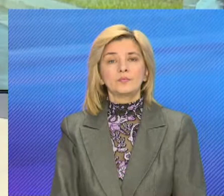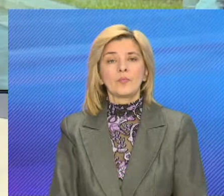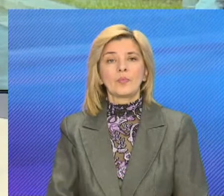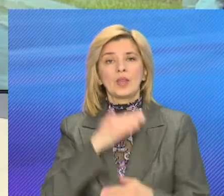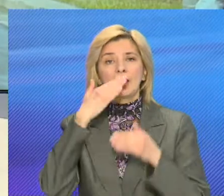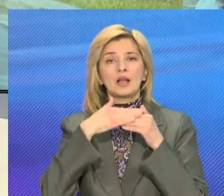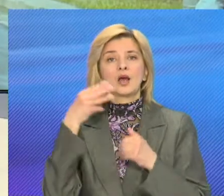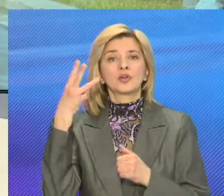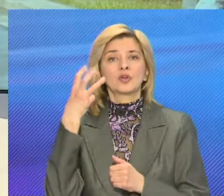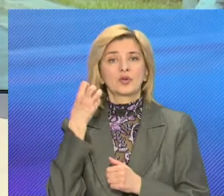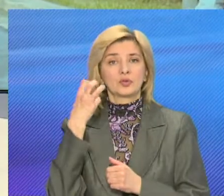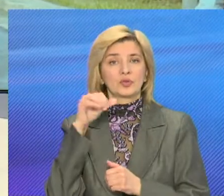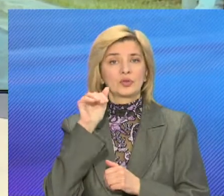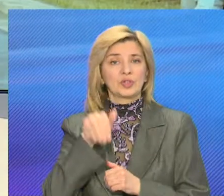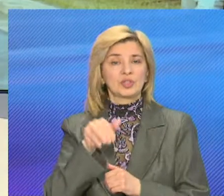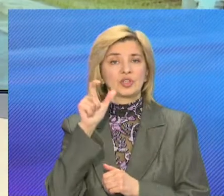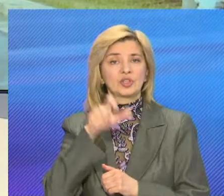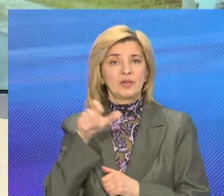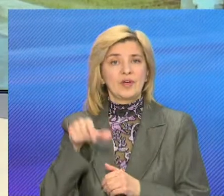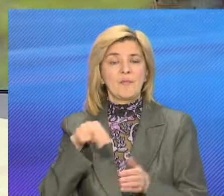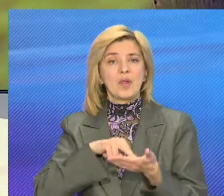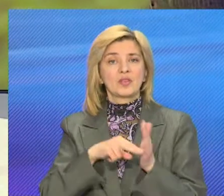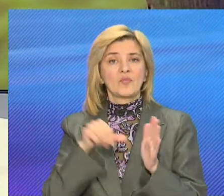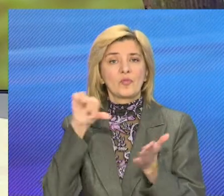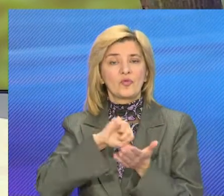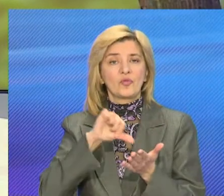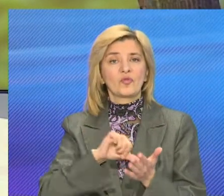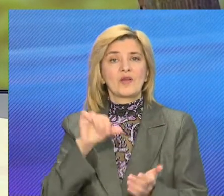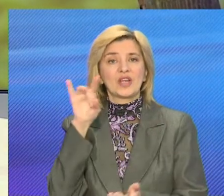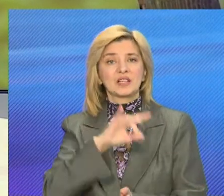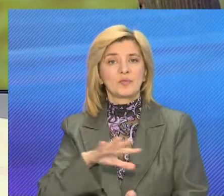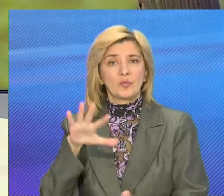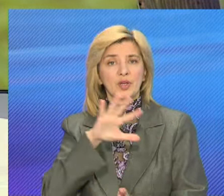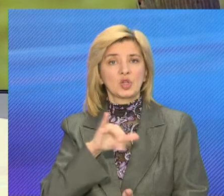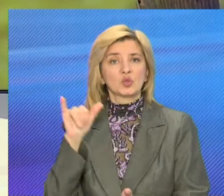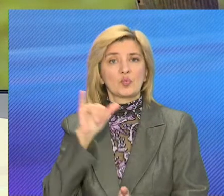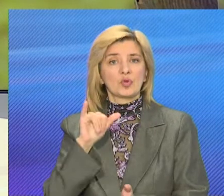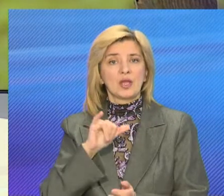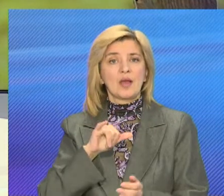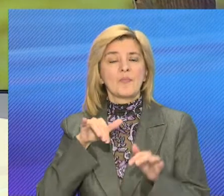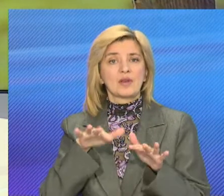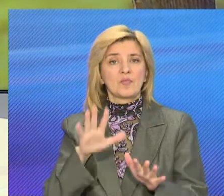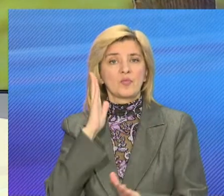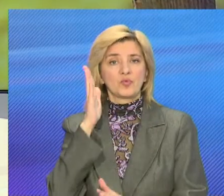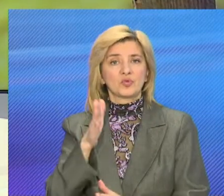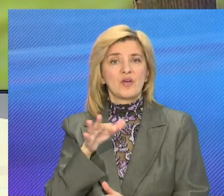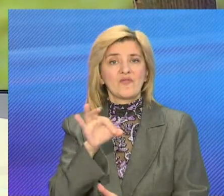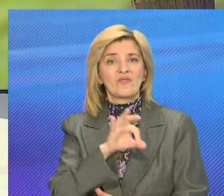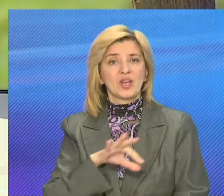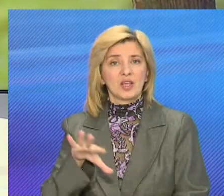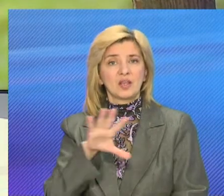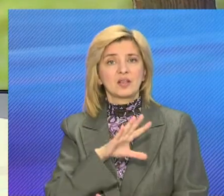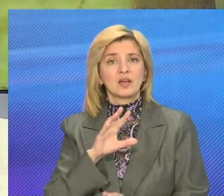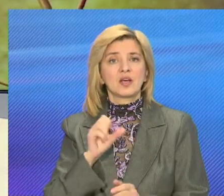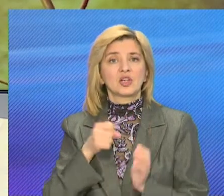Каля 300 тысяч жыхароў Гродзеншчыны плануе далучыцца да рэспубліканскага суботніка. Маштабнае мерапрыемства пройдзе ў рэгіёне, як і па ўсёй